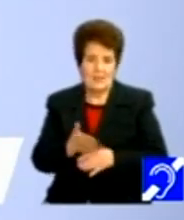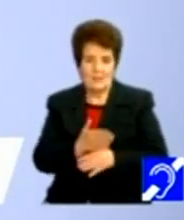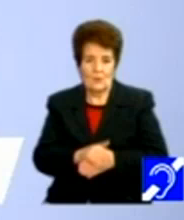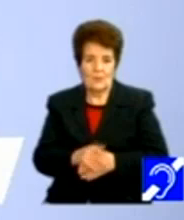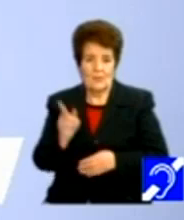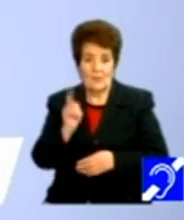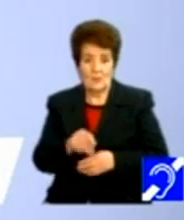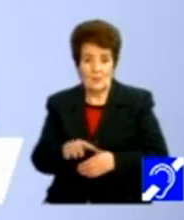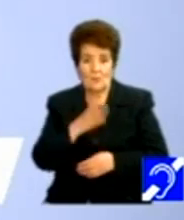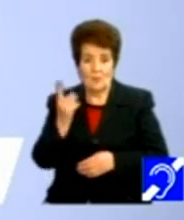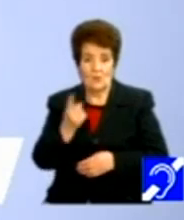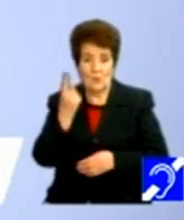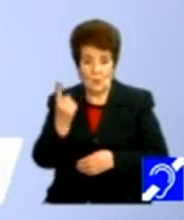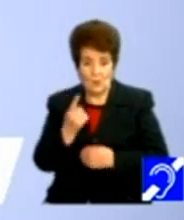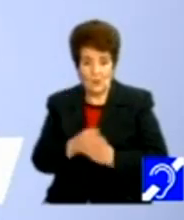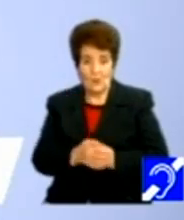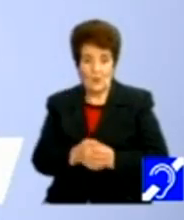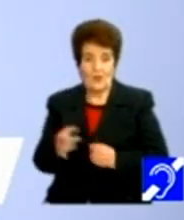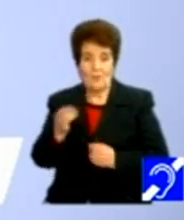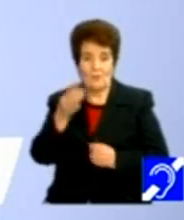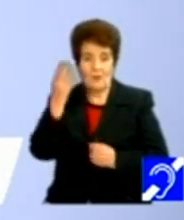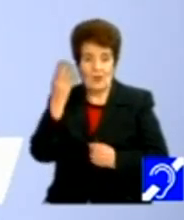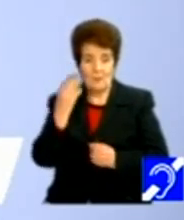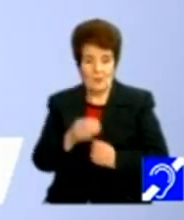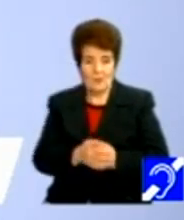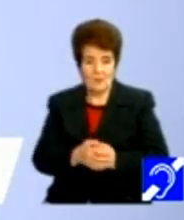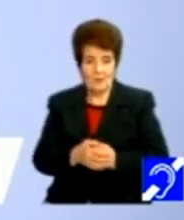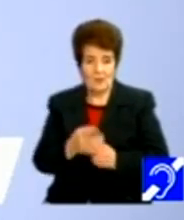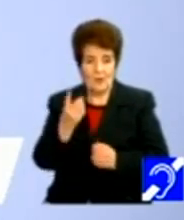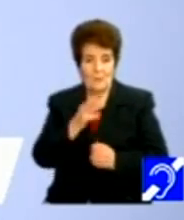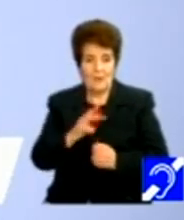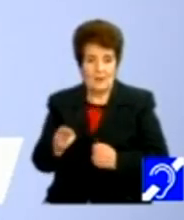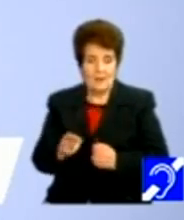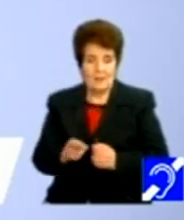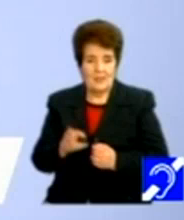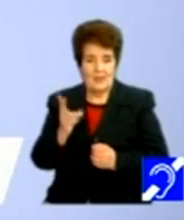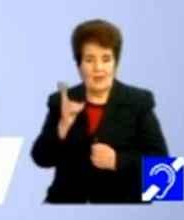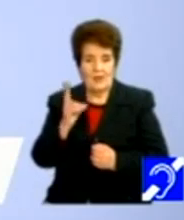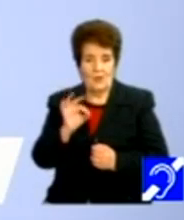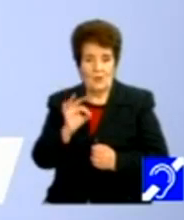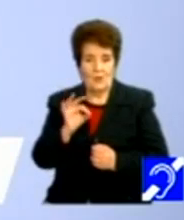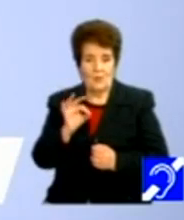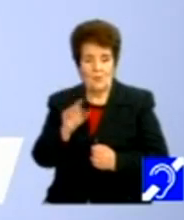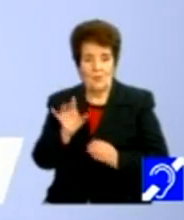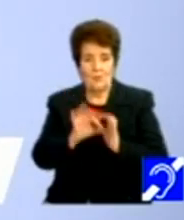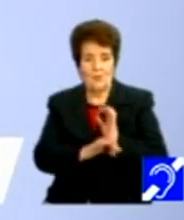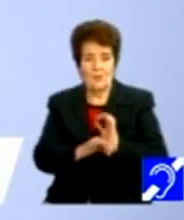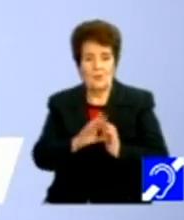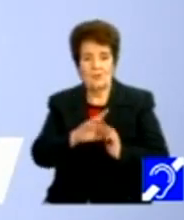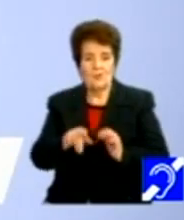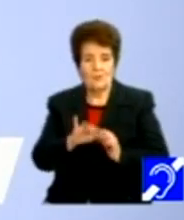atunci, într-adevăr, a fost unicul caz în istoria Republicii Moldova când un ministru a deconspirat schemele de corupție. Cum să